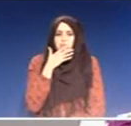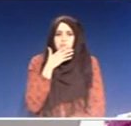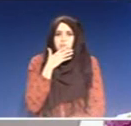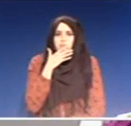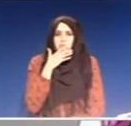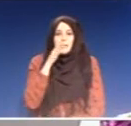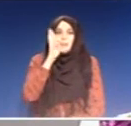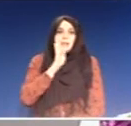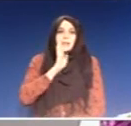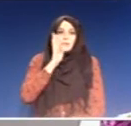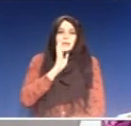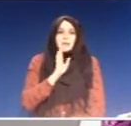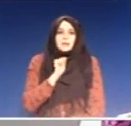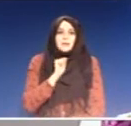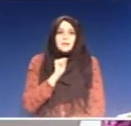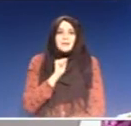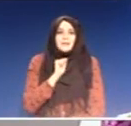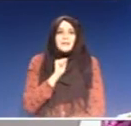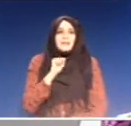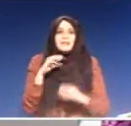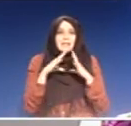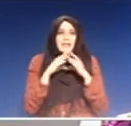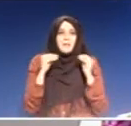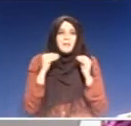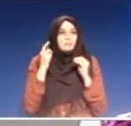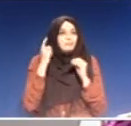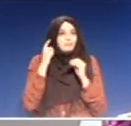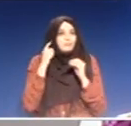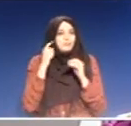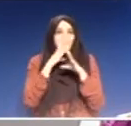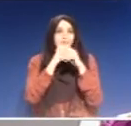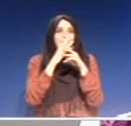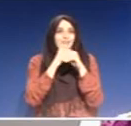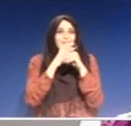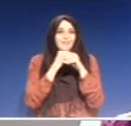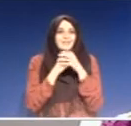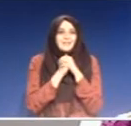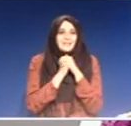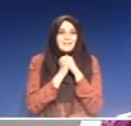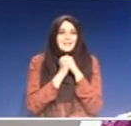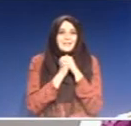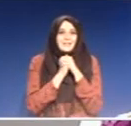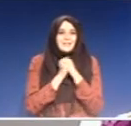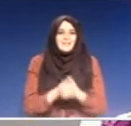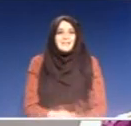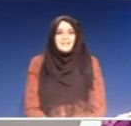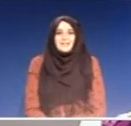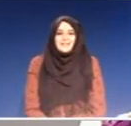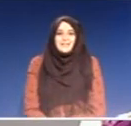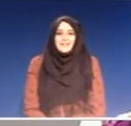من فضلكم شوية هدوء، ربما فيها حديث. نعم